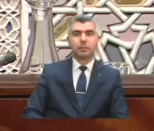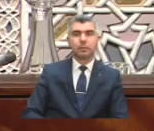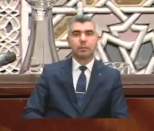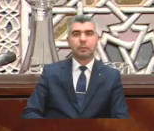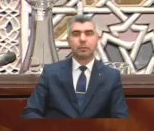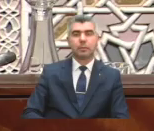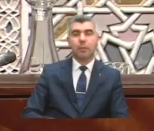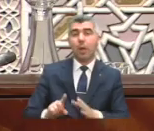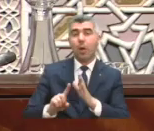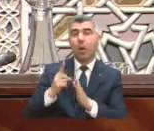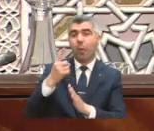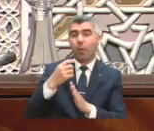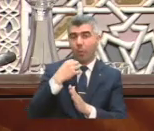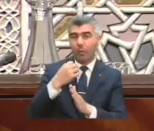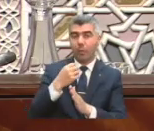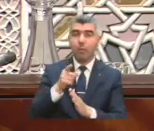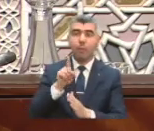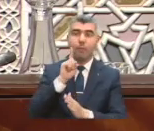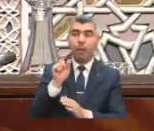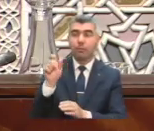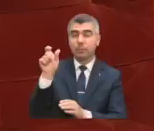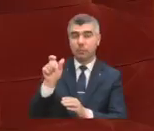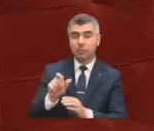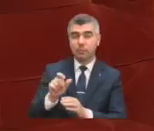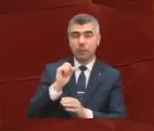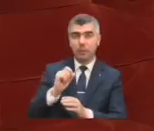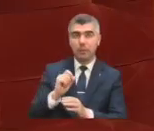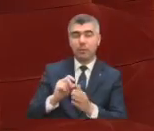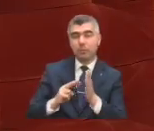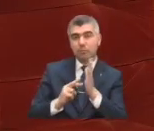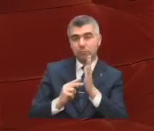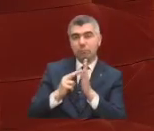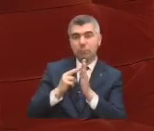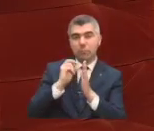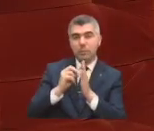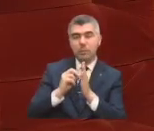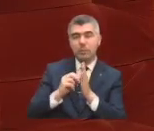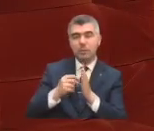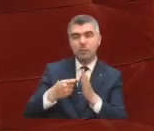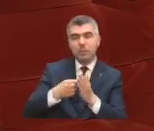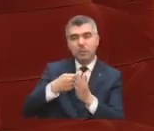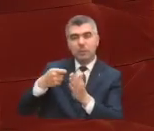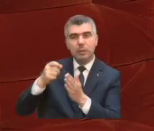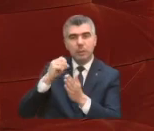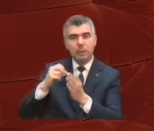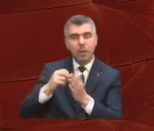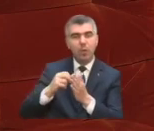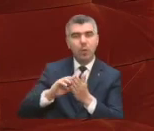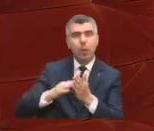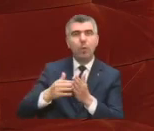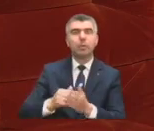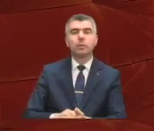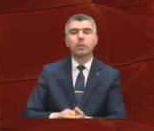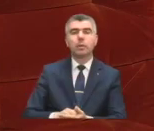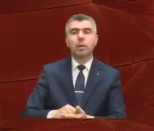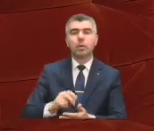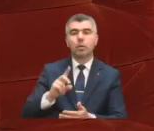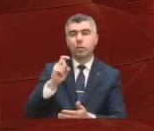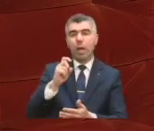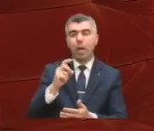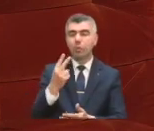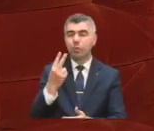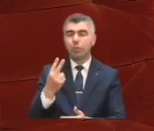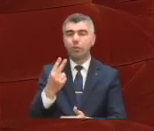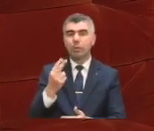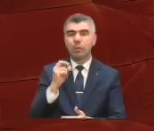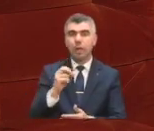اولا طمئن السيدة النائبة المحترمة على الوتيرة ديال اصدار نفقات الاستثمار الى ما تم شهر فبراير من هذه السنة